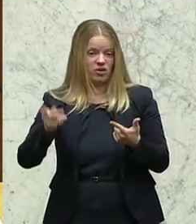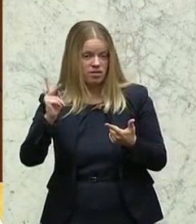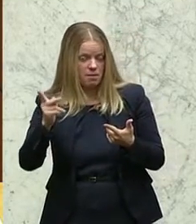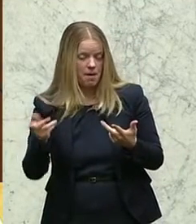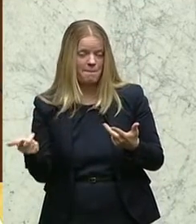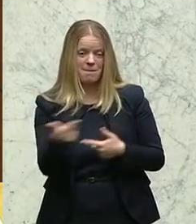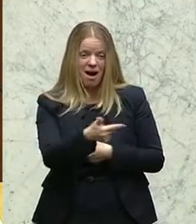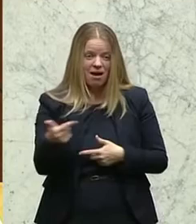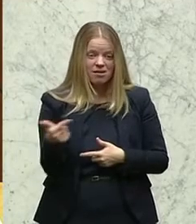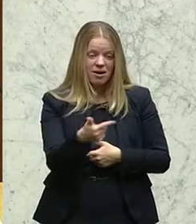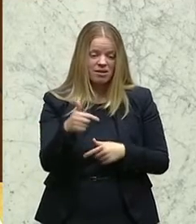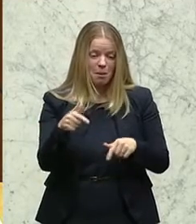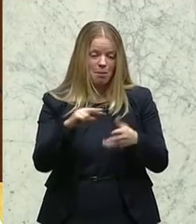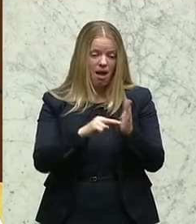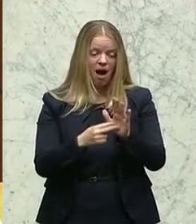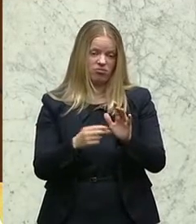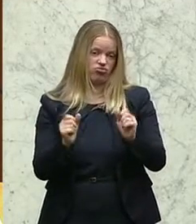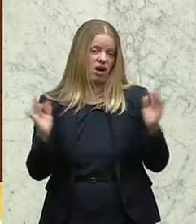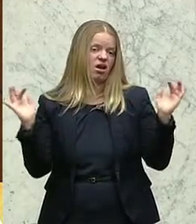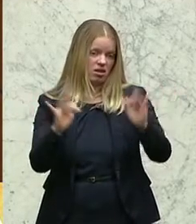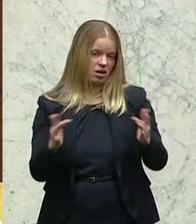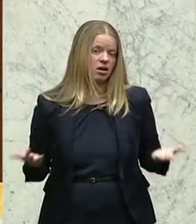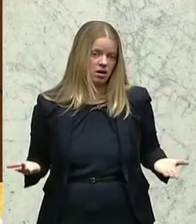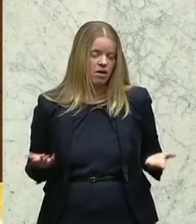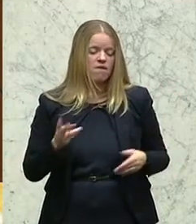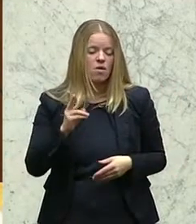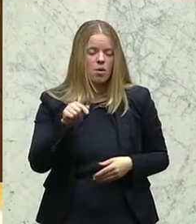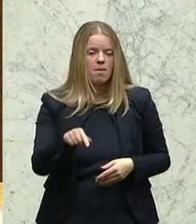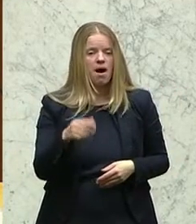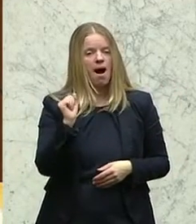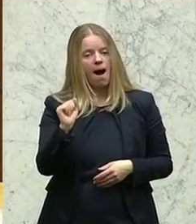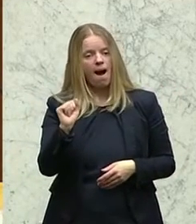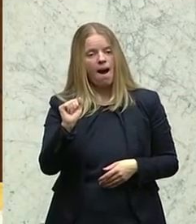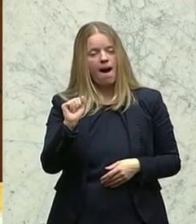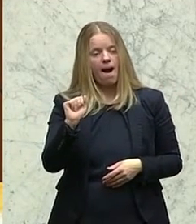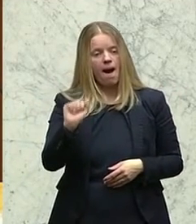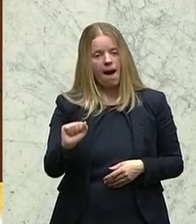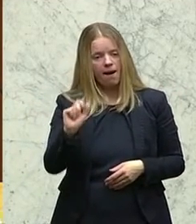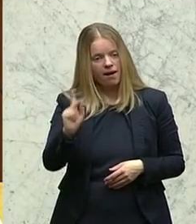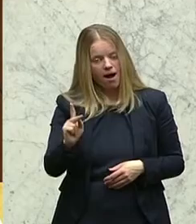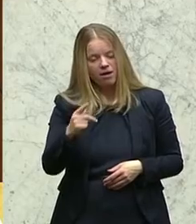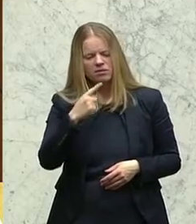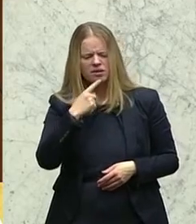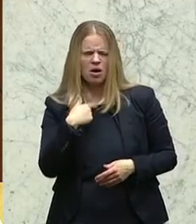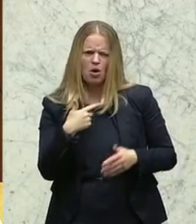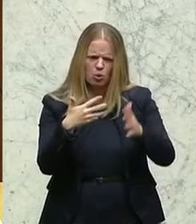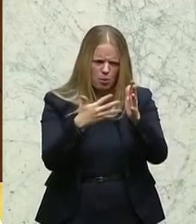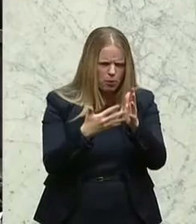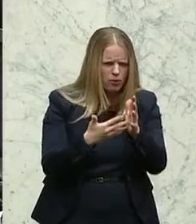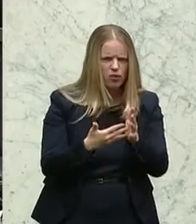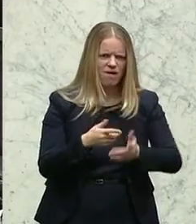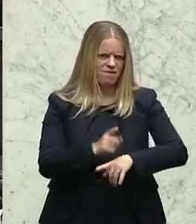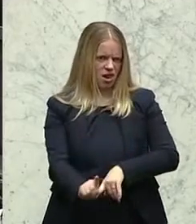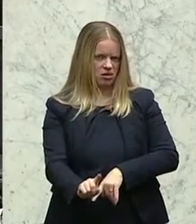ganz eindeutig. Die Arbeiterkammer sagt, es entfällt zudem eine Überprüfung, ob durch eine allfällige, trotz